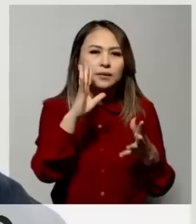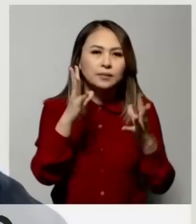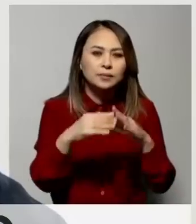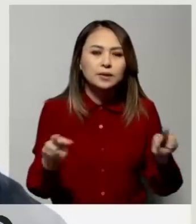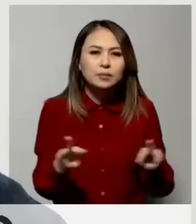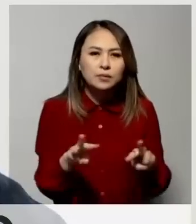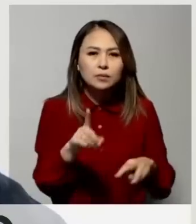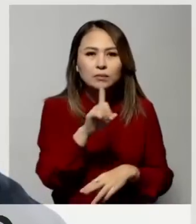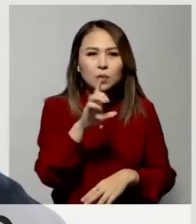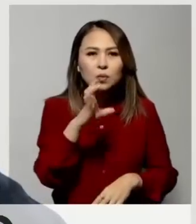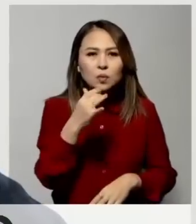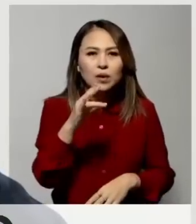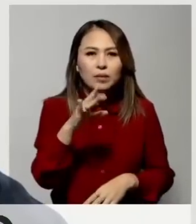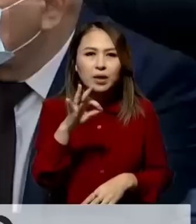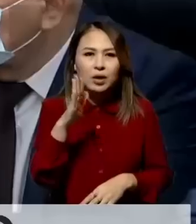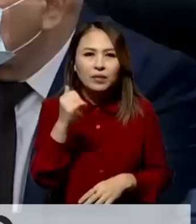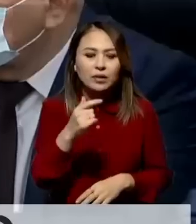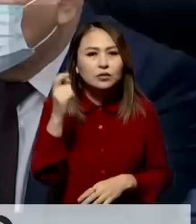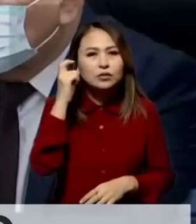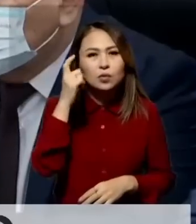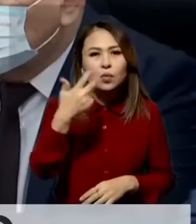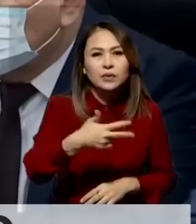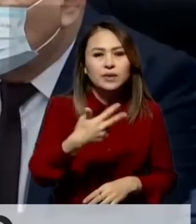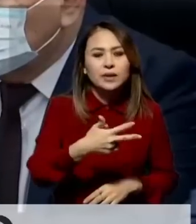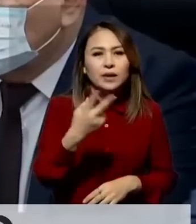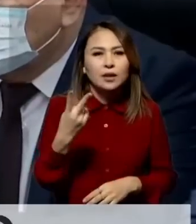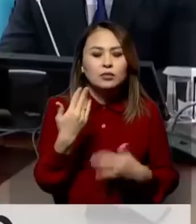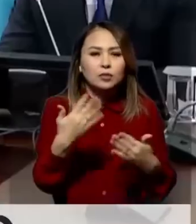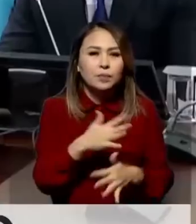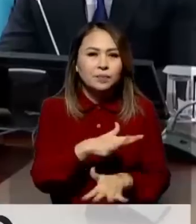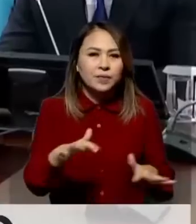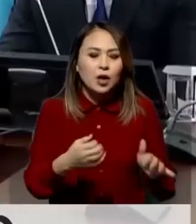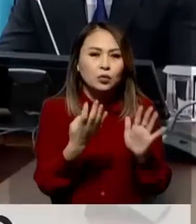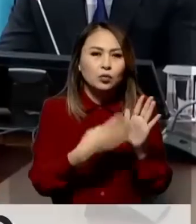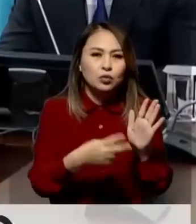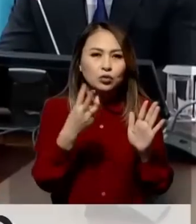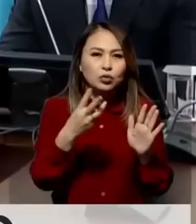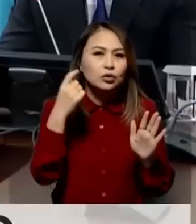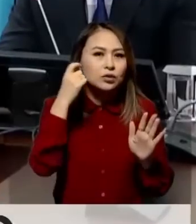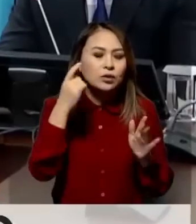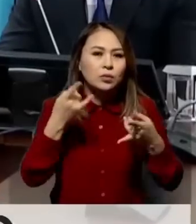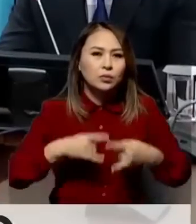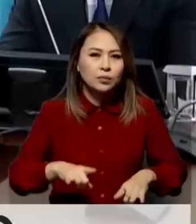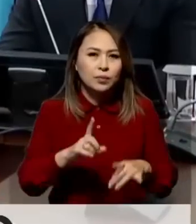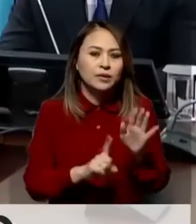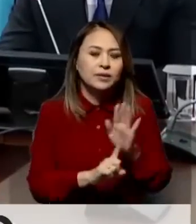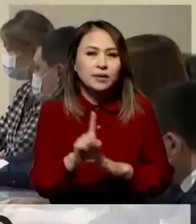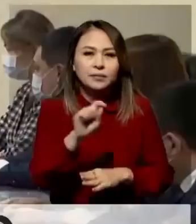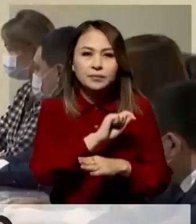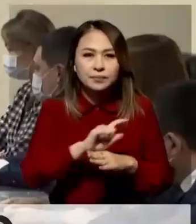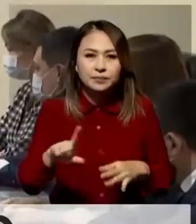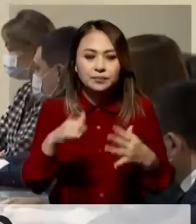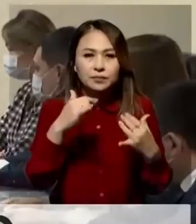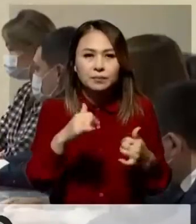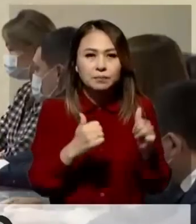министрі Зүлфия Сүлейменова. Оның жасы 32-де. Бұл билікке 90-шы жылдары туған жастардың келе бастағанын көрсетеді. Ал